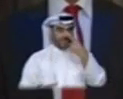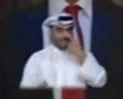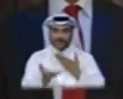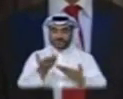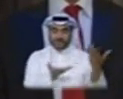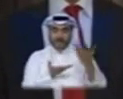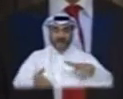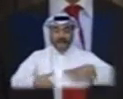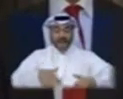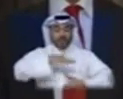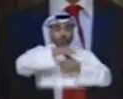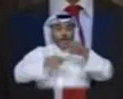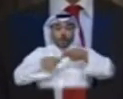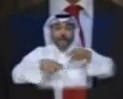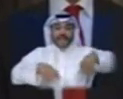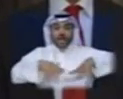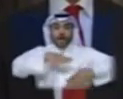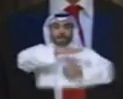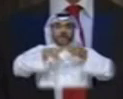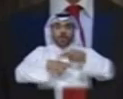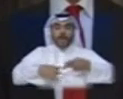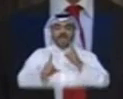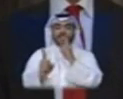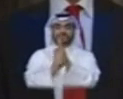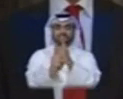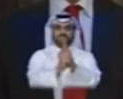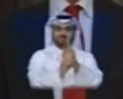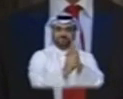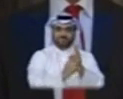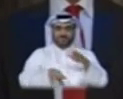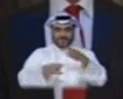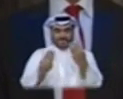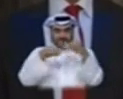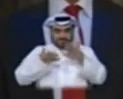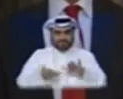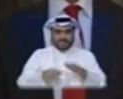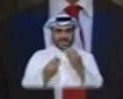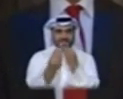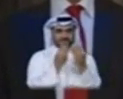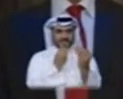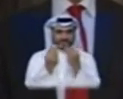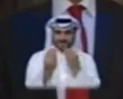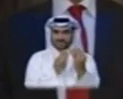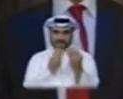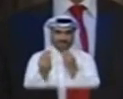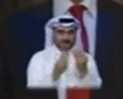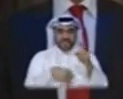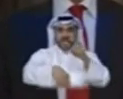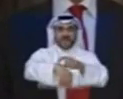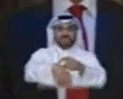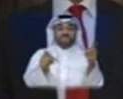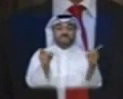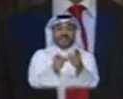سمو الأمير اليوم، استقبل الوفود المشاركة وجلسنا معه لفترة من